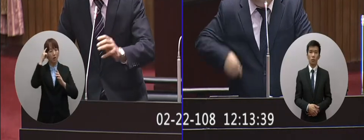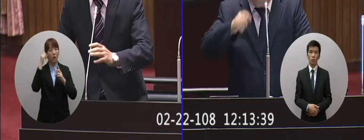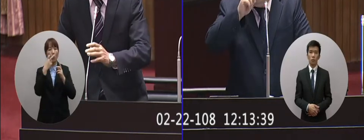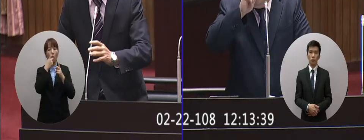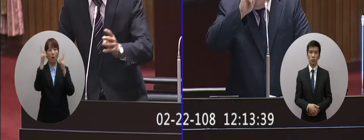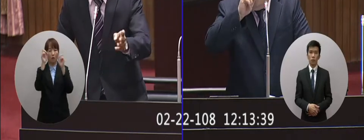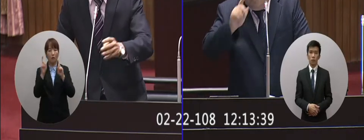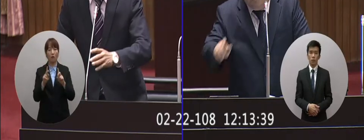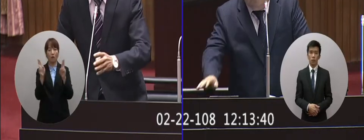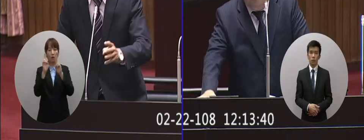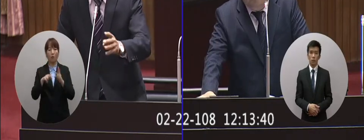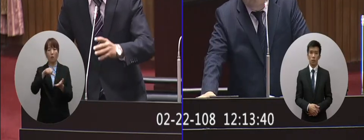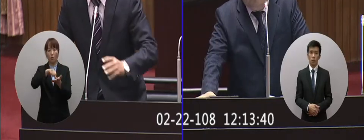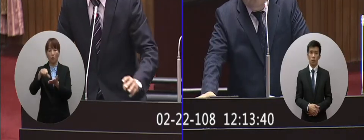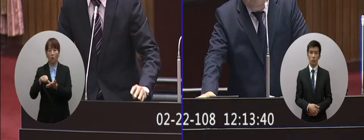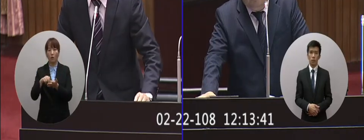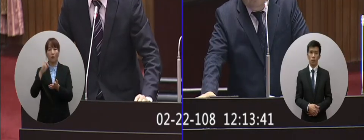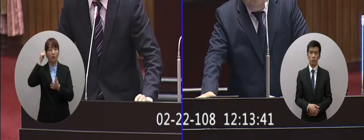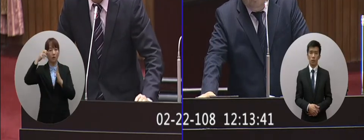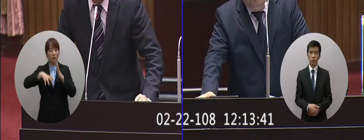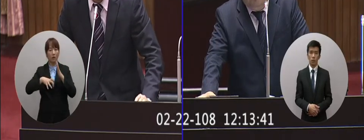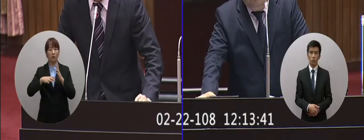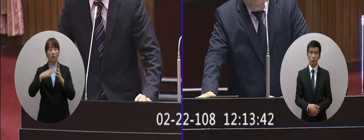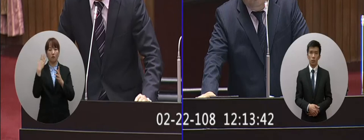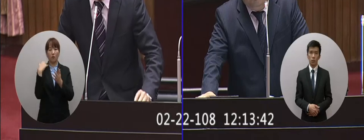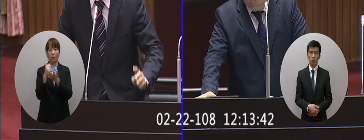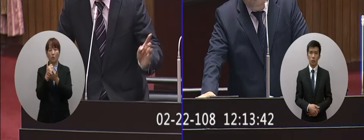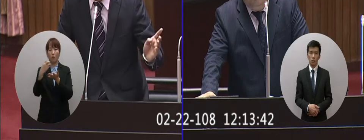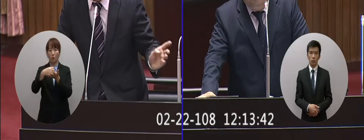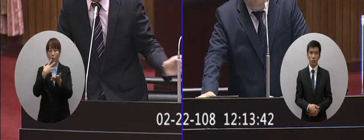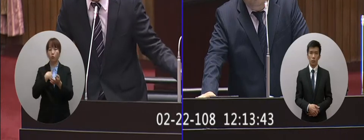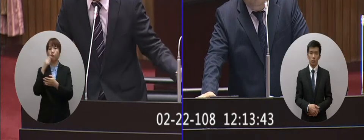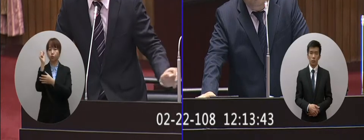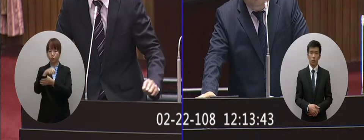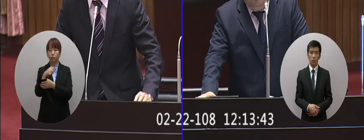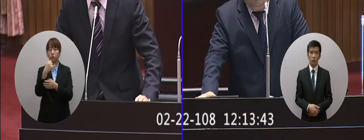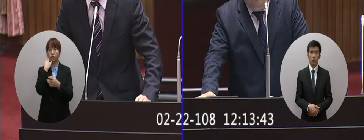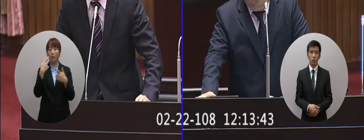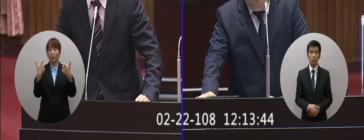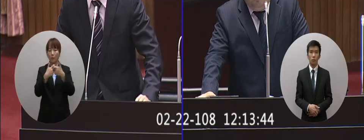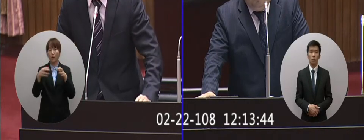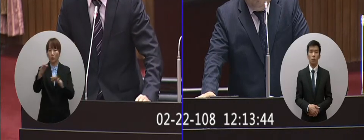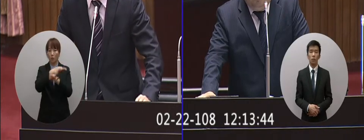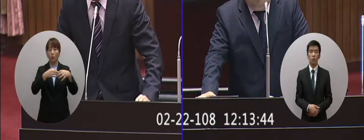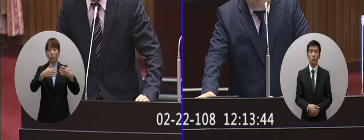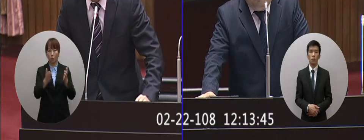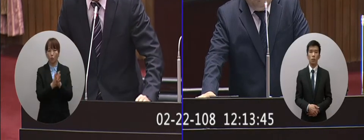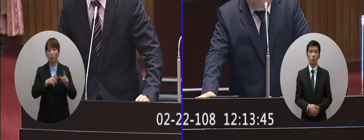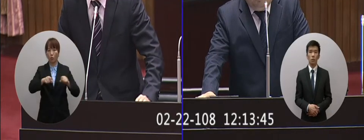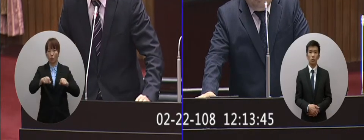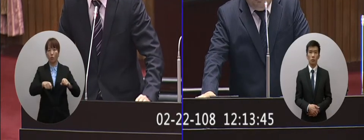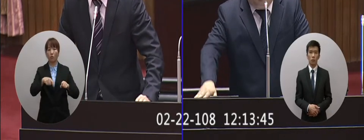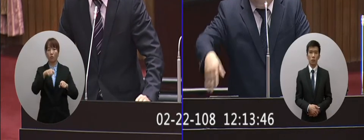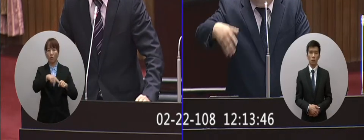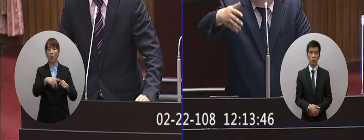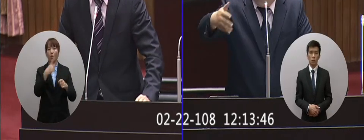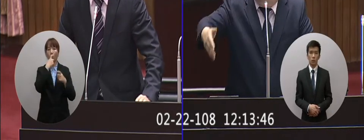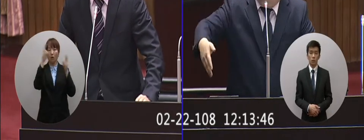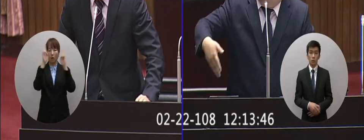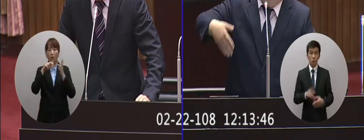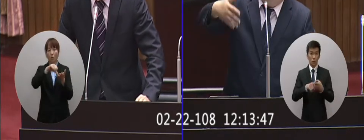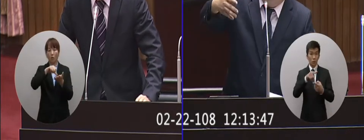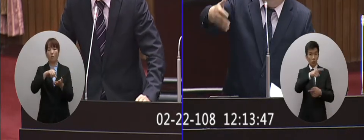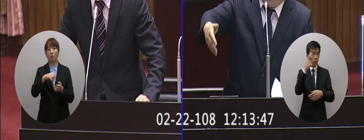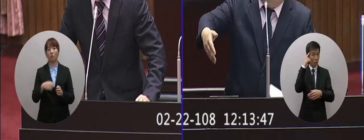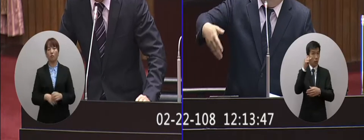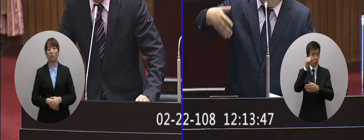即地方政府，像讲嘉义县政府翁章县长，伊拨开了，阮同意，赶快会使配合经济部来做即个迄落绿能。 所以你同意